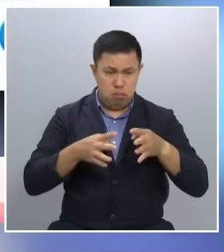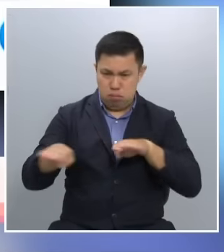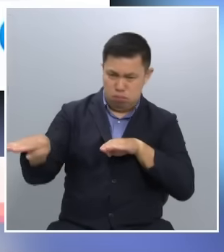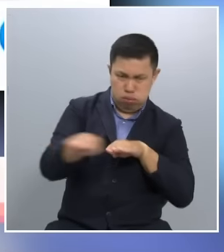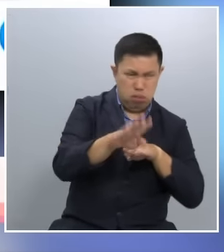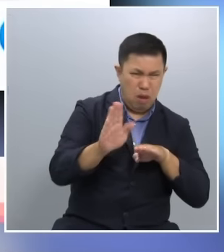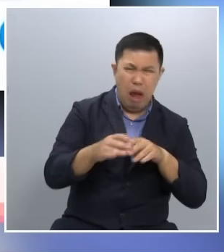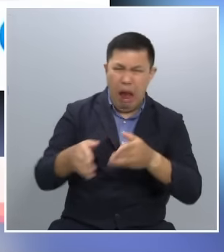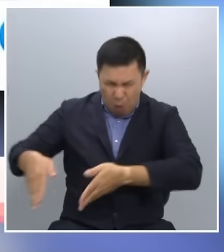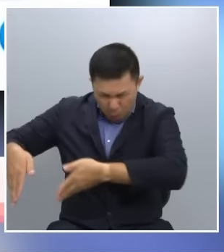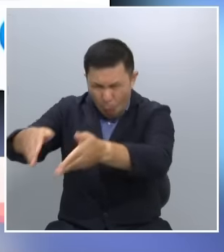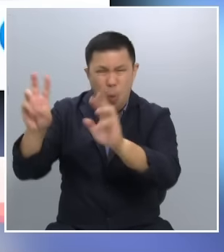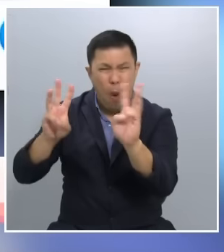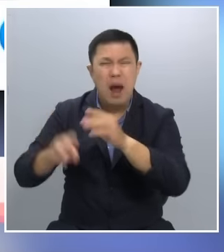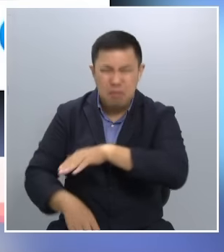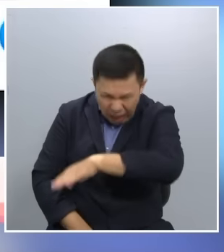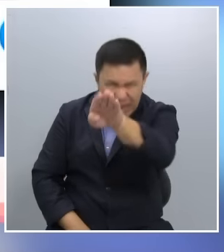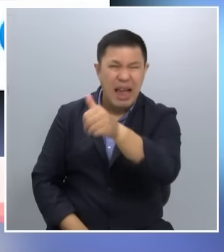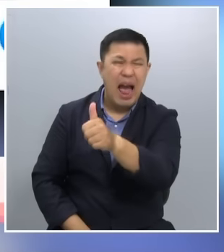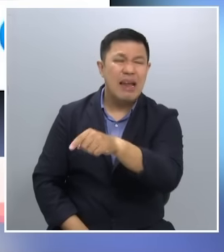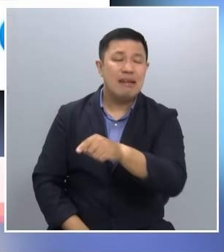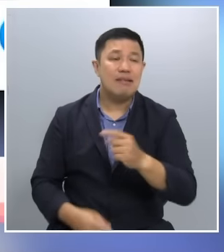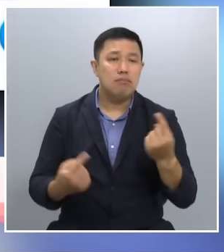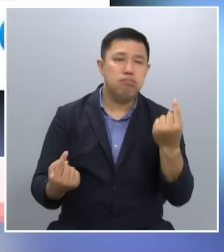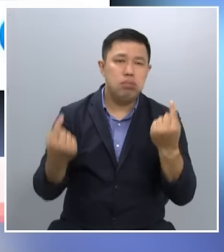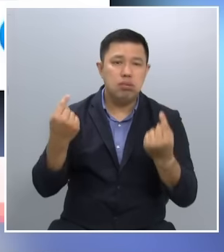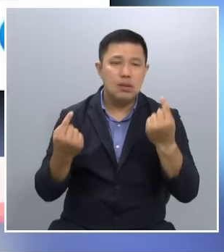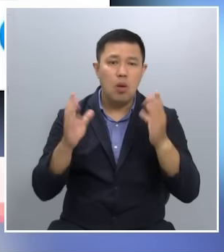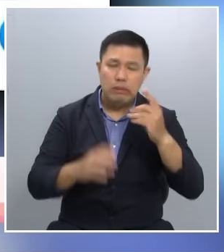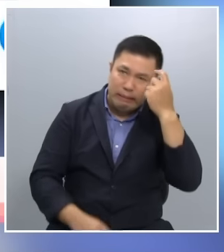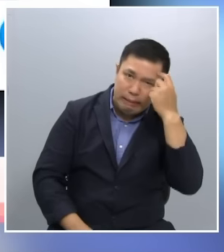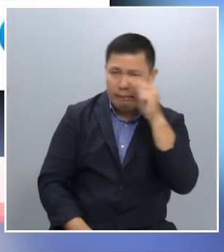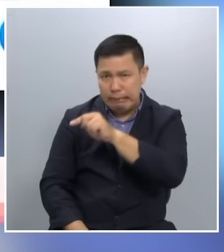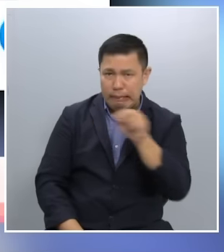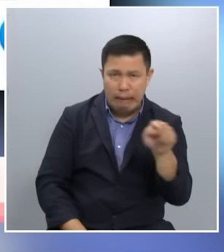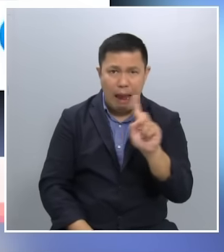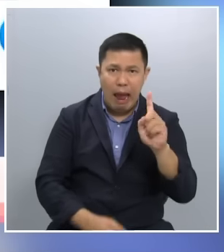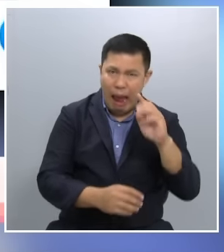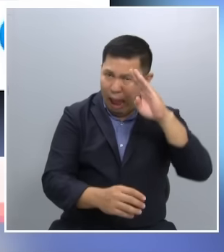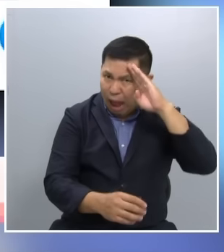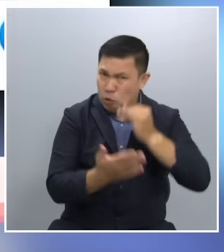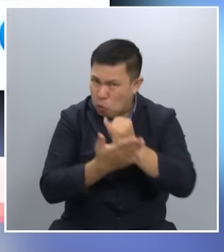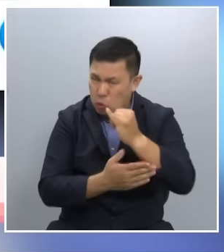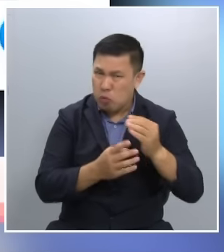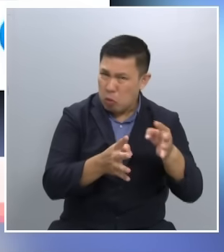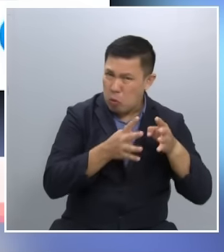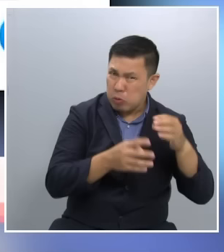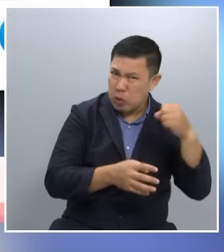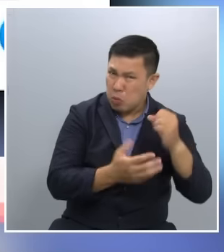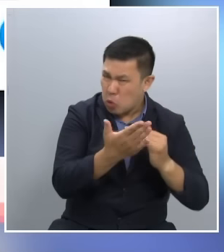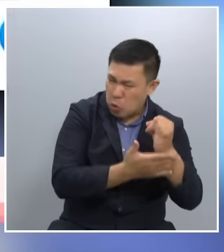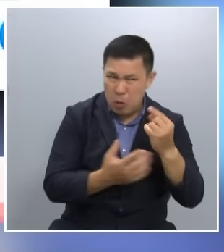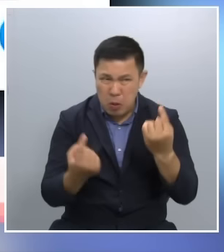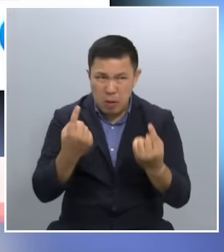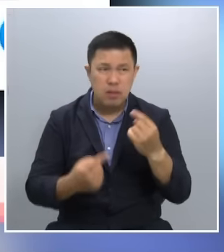พราะมีอีกทางหนึ่งไปได้ก็ไม่ไปเนี่ยครับคุณผู้ชมครับโอ้โหนี่ฮะตัวอย่างนะฮะเ ขาเปิดไฟเลี้ยวจะเข้ามาตั้งน